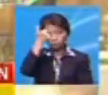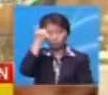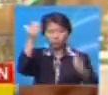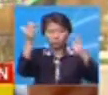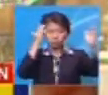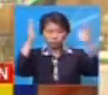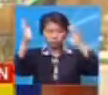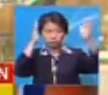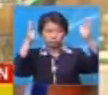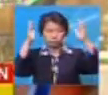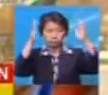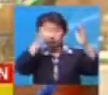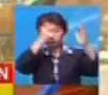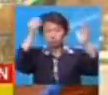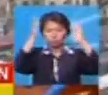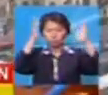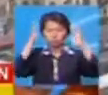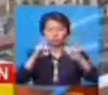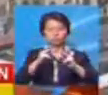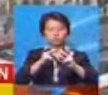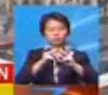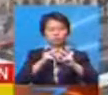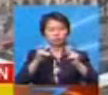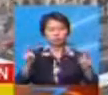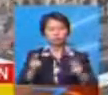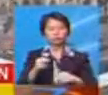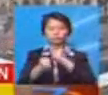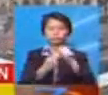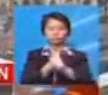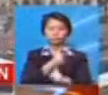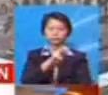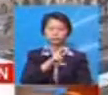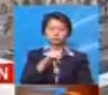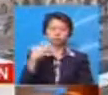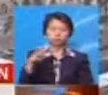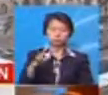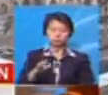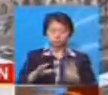ni is very. Pada 2015,